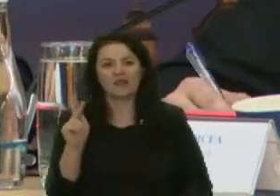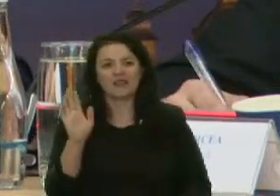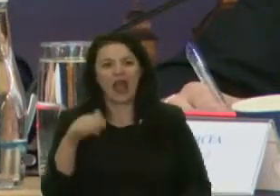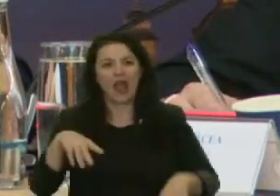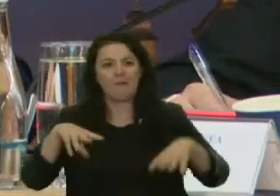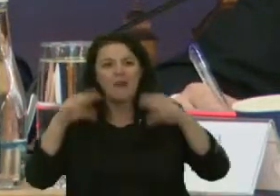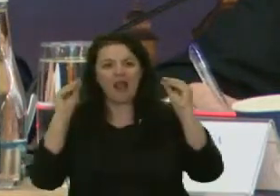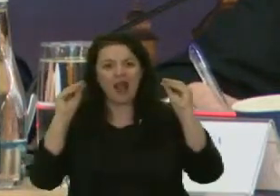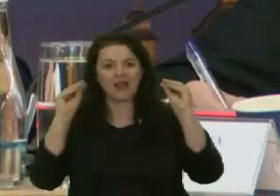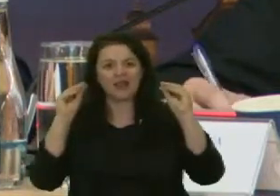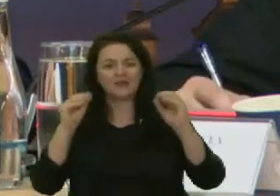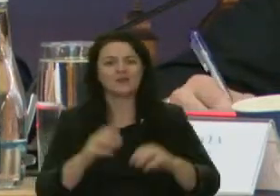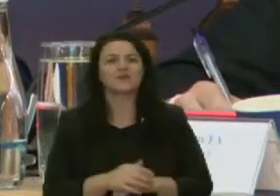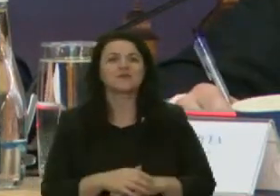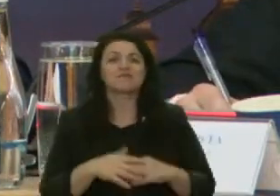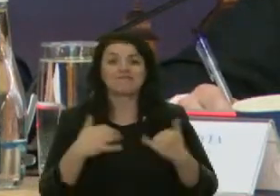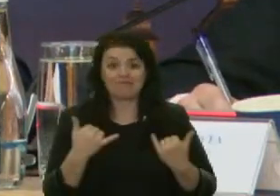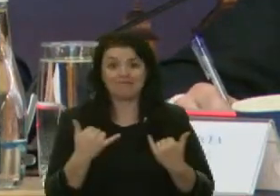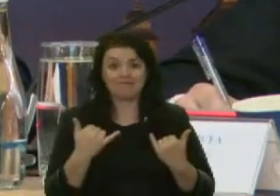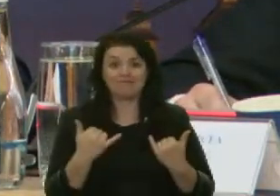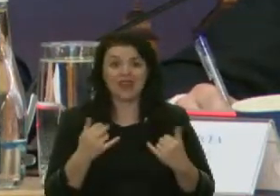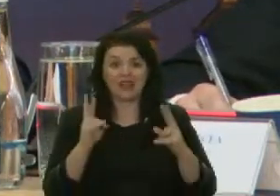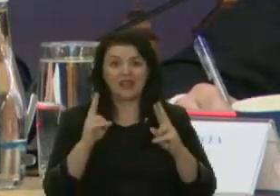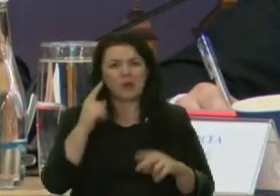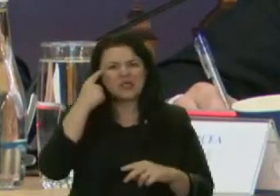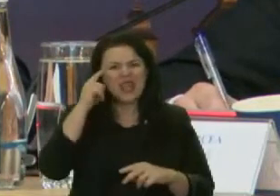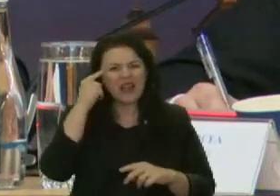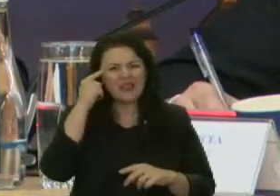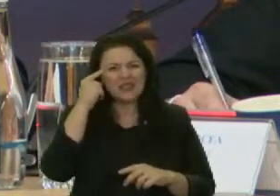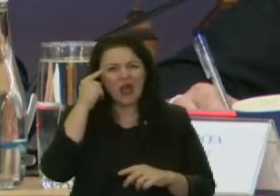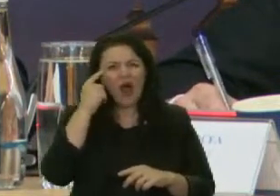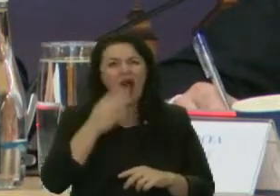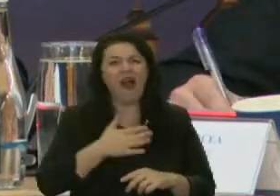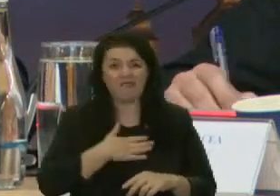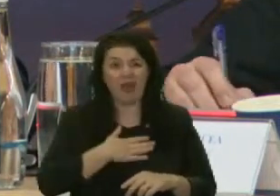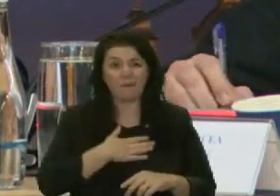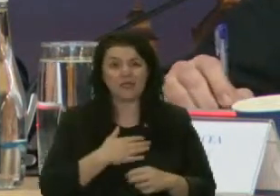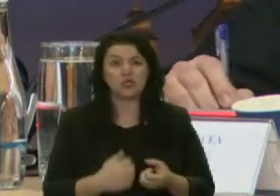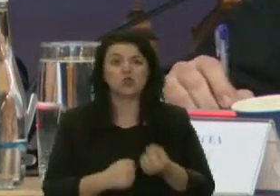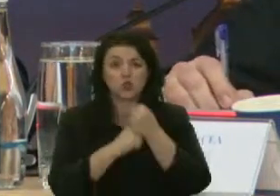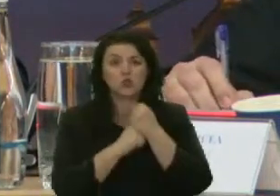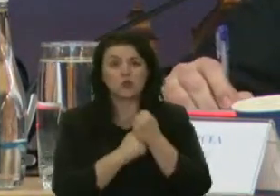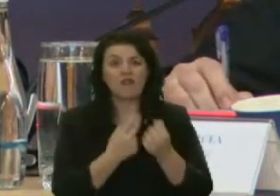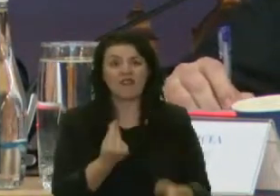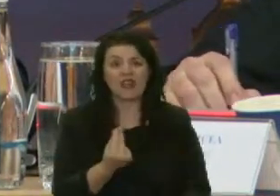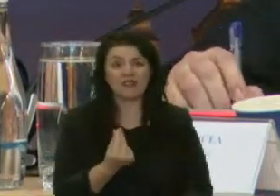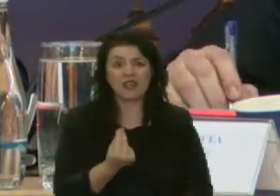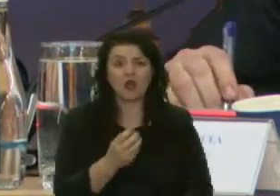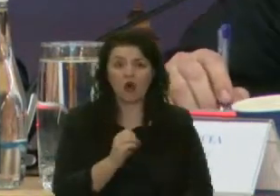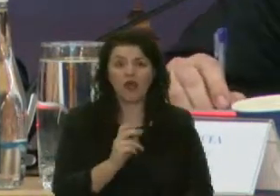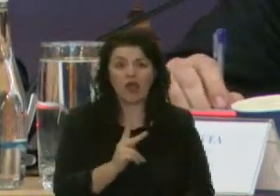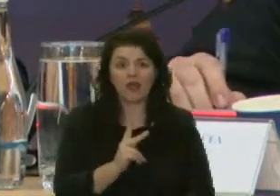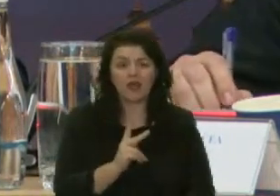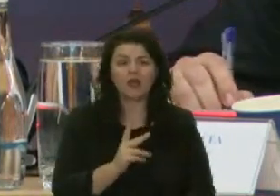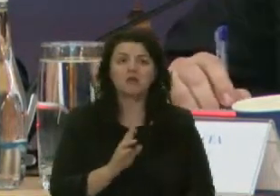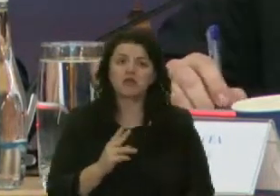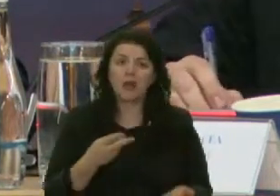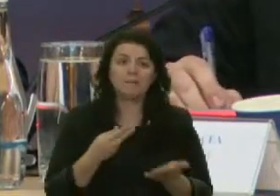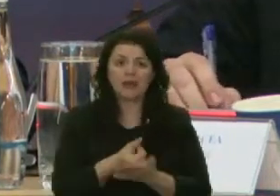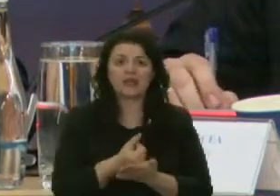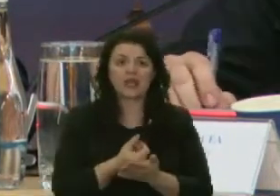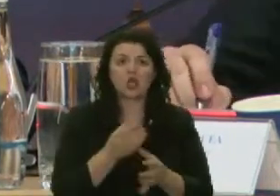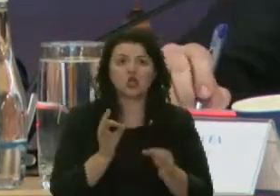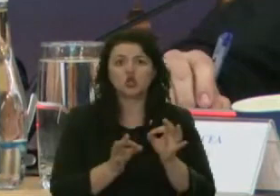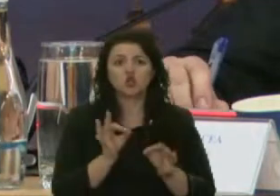Deci și aici Cred că trebuie să ne gândim avem sursa de finanțare Ok putem să punem să plătim niște bani pentru